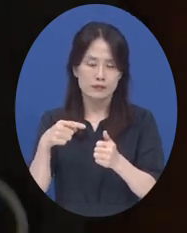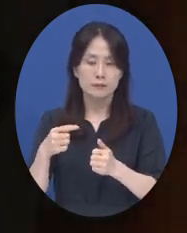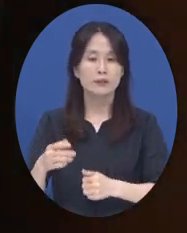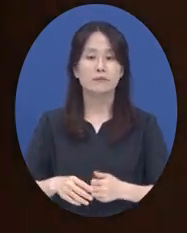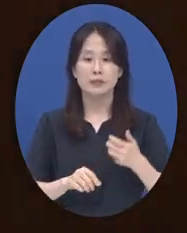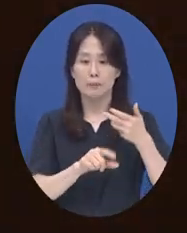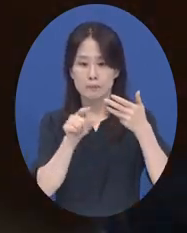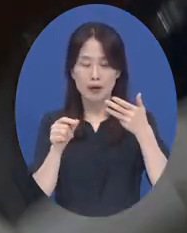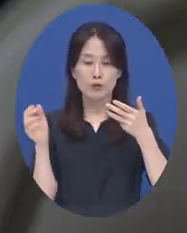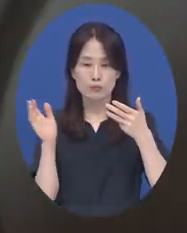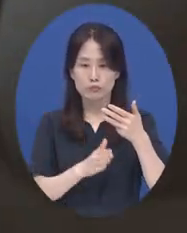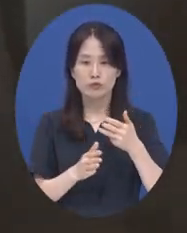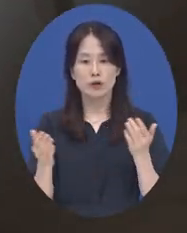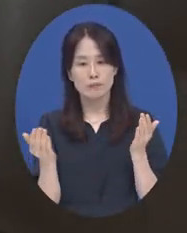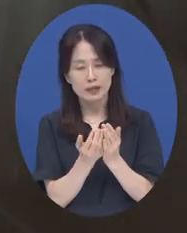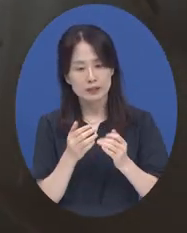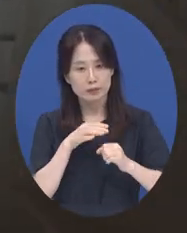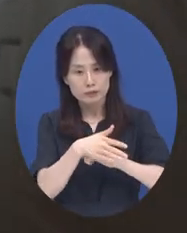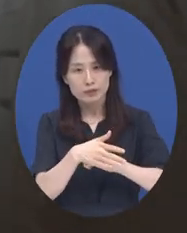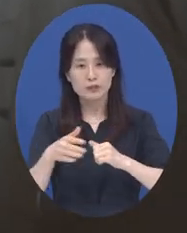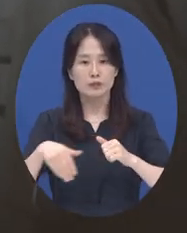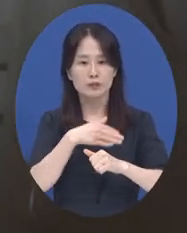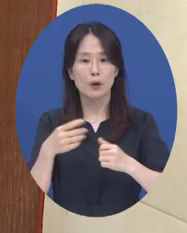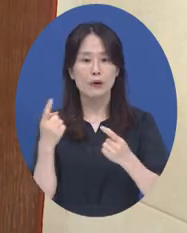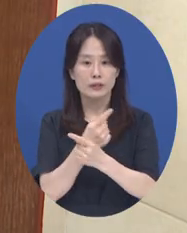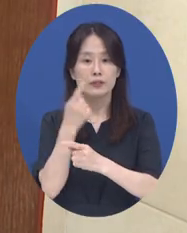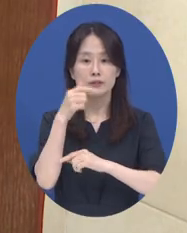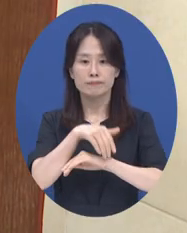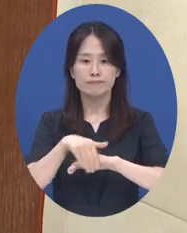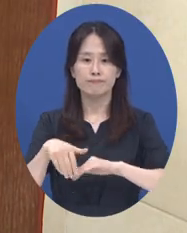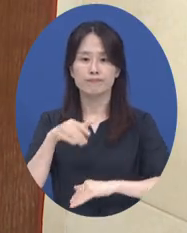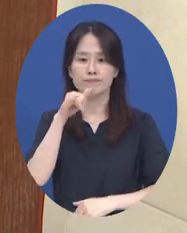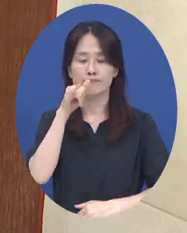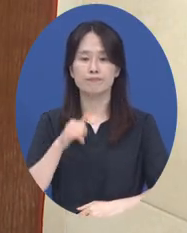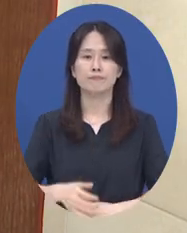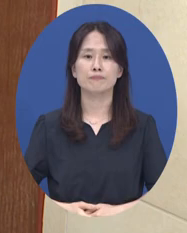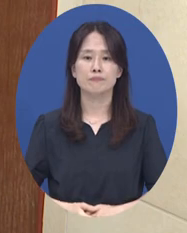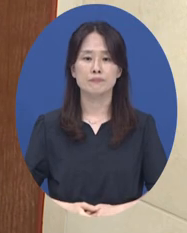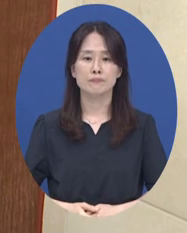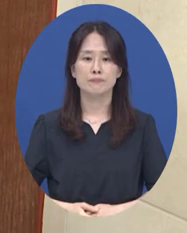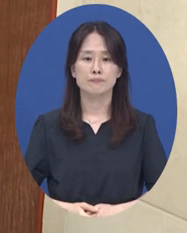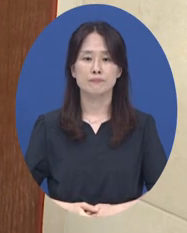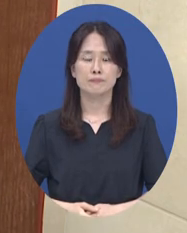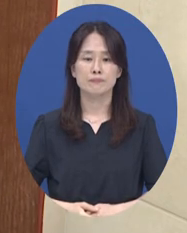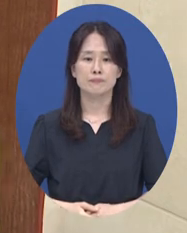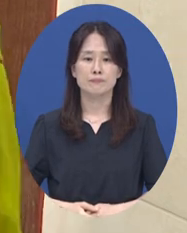달부터 맞춤형 환경 개선을 실시할 예정입니다. 경기지TV 구영슬입니다.